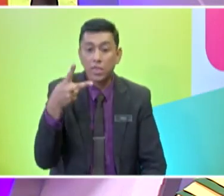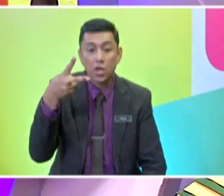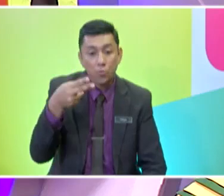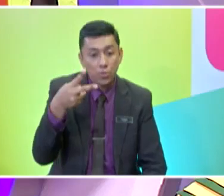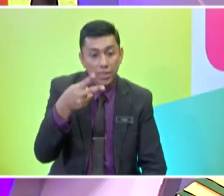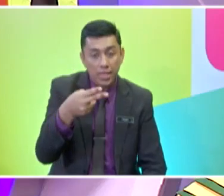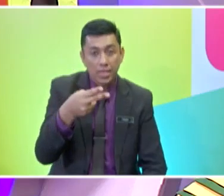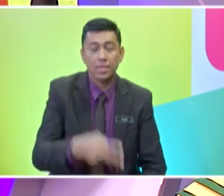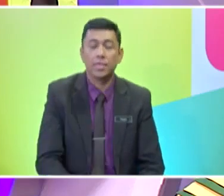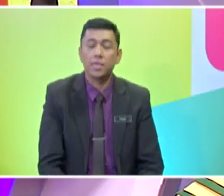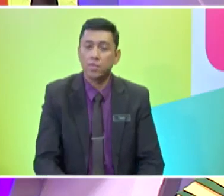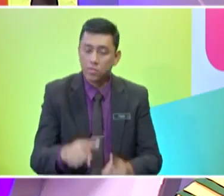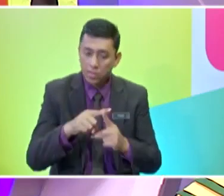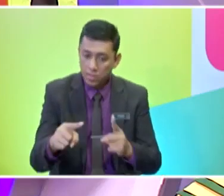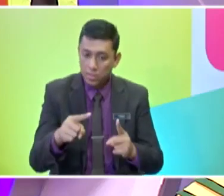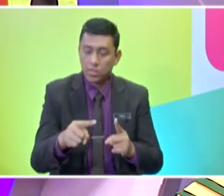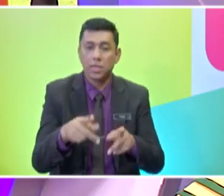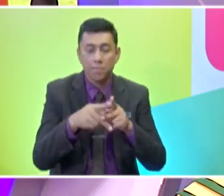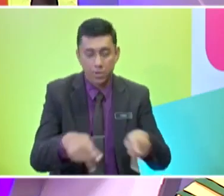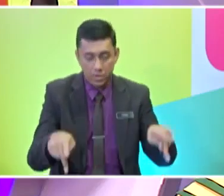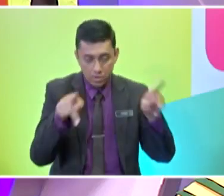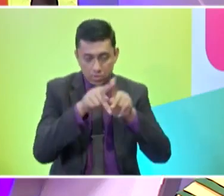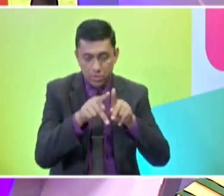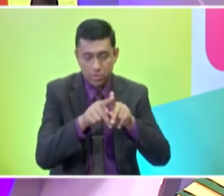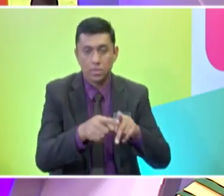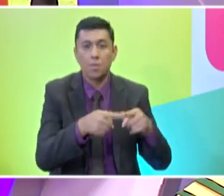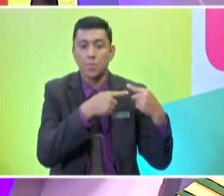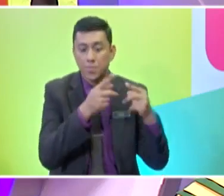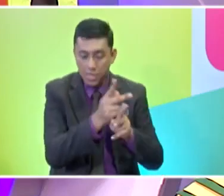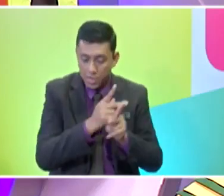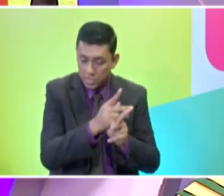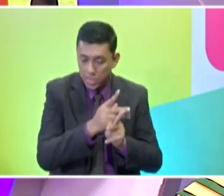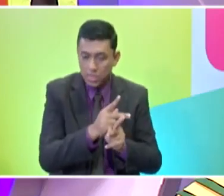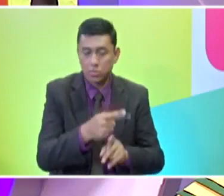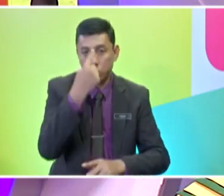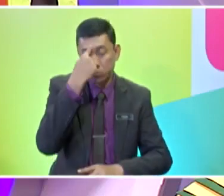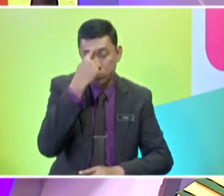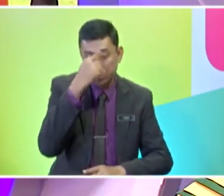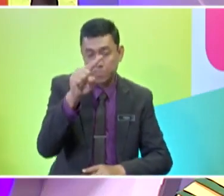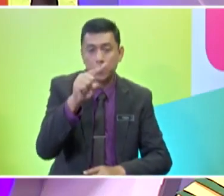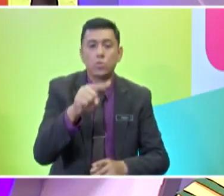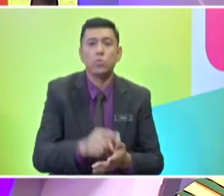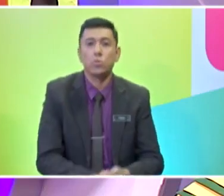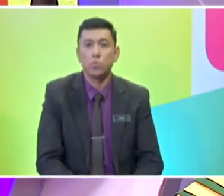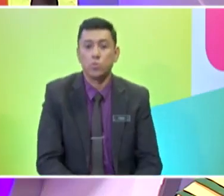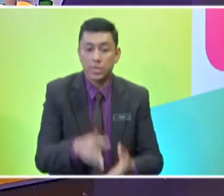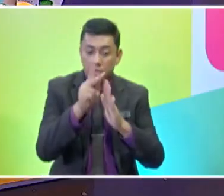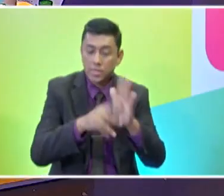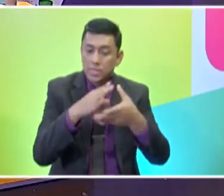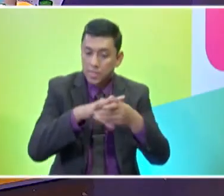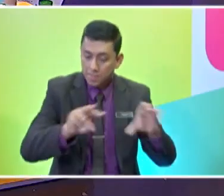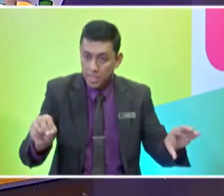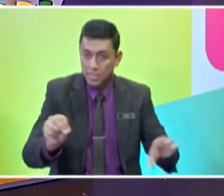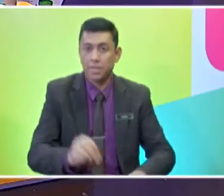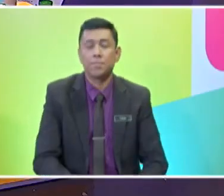tetapi kita perlulah berhati-hati ya ketika menggunakan gunting perlulah pengawasan orang dewasa dan